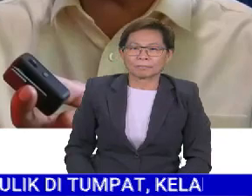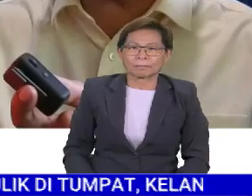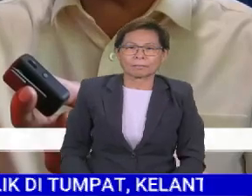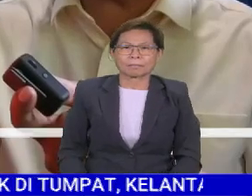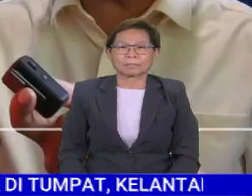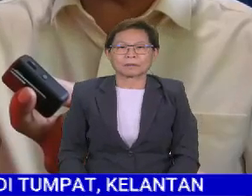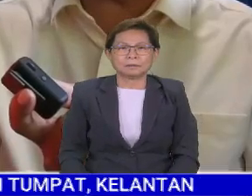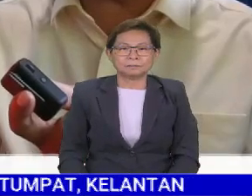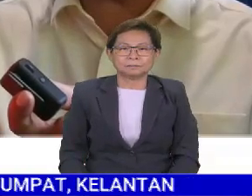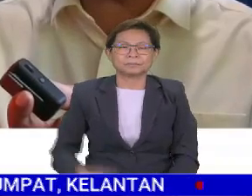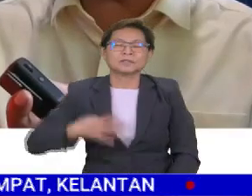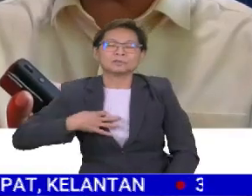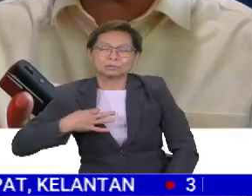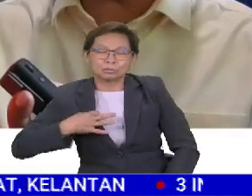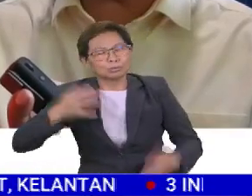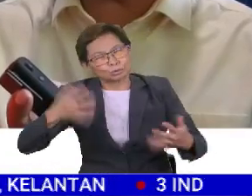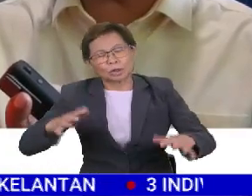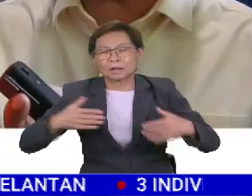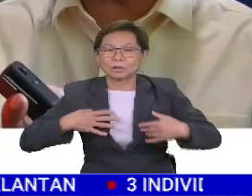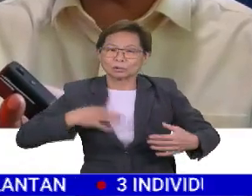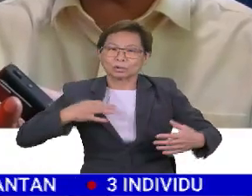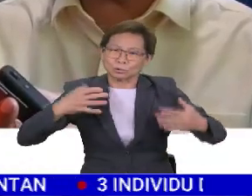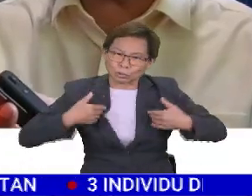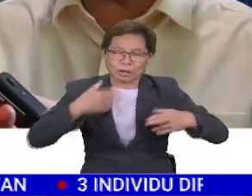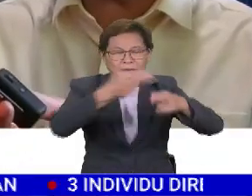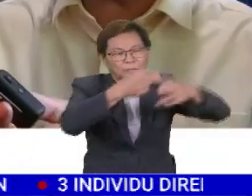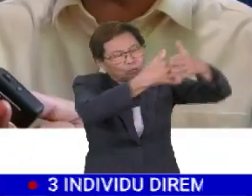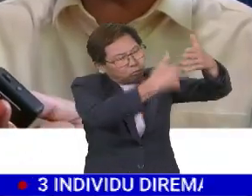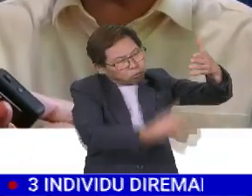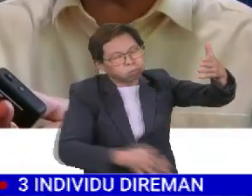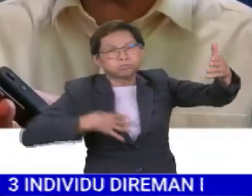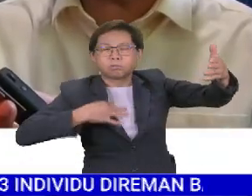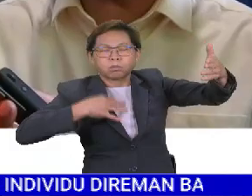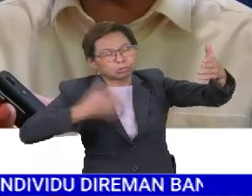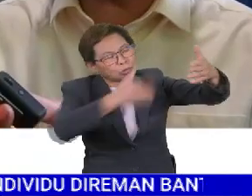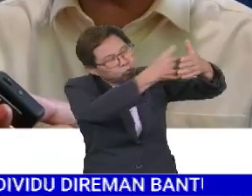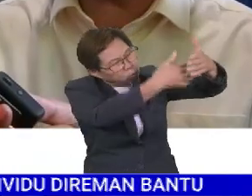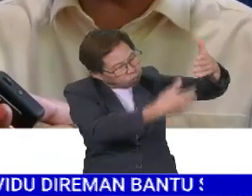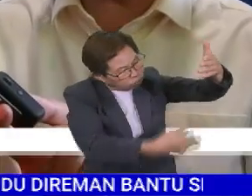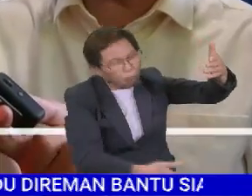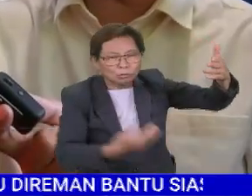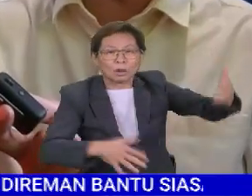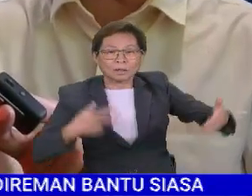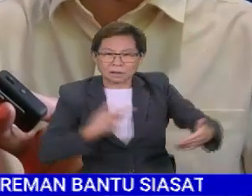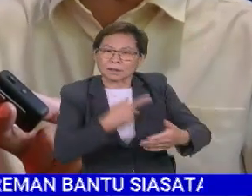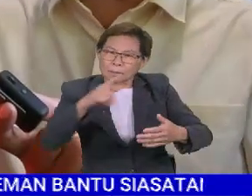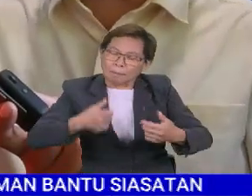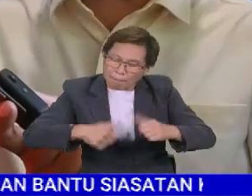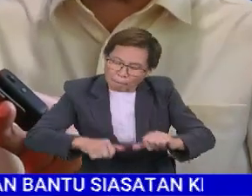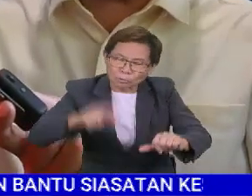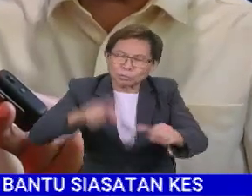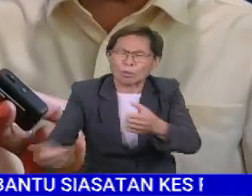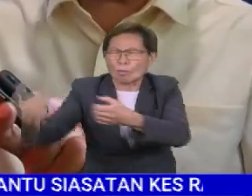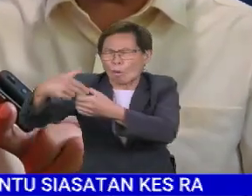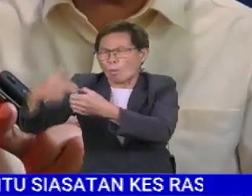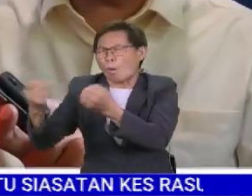Dari segi sukarelawan pun kita dah ada senarai-senarai nama sukarelawan ini, namun kita masih lagi memerlukan penyertaan